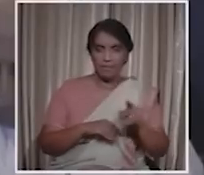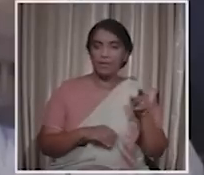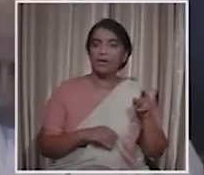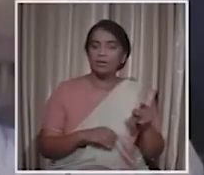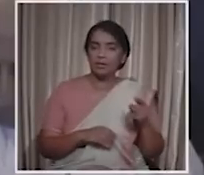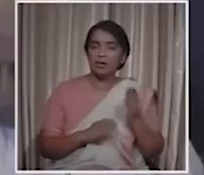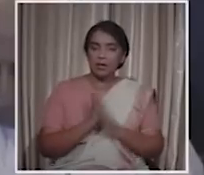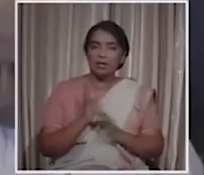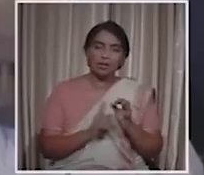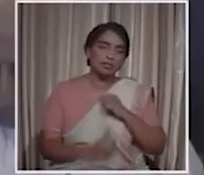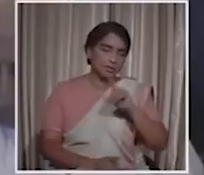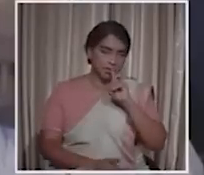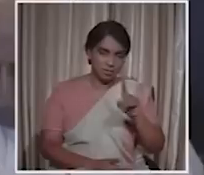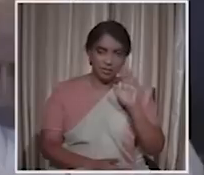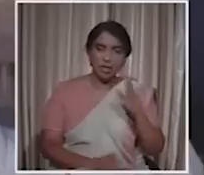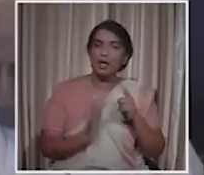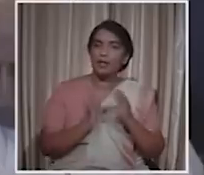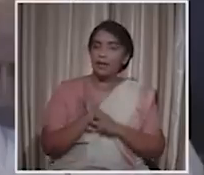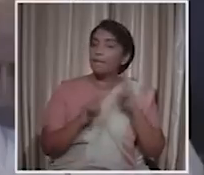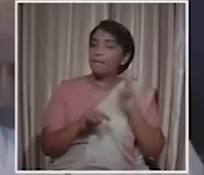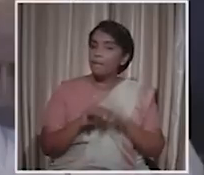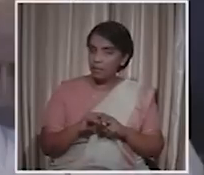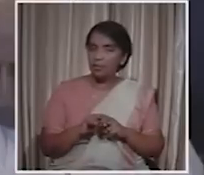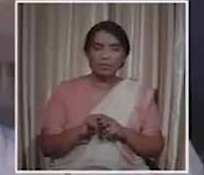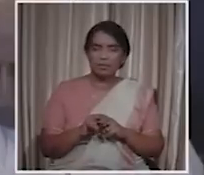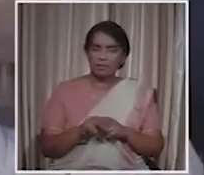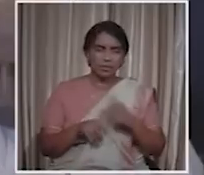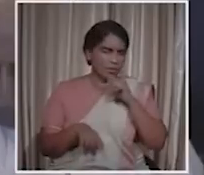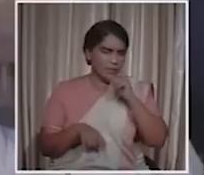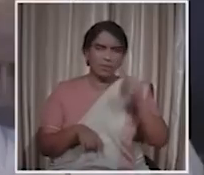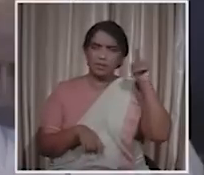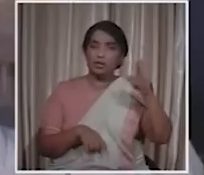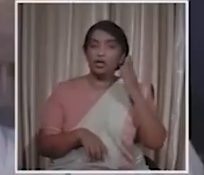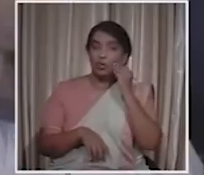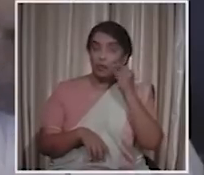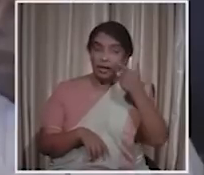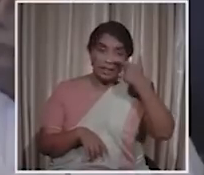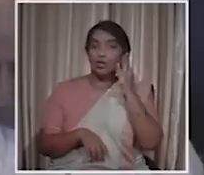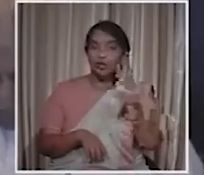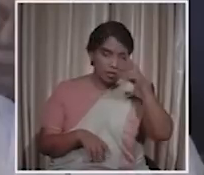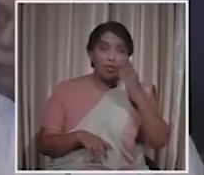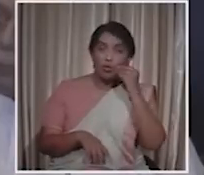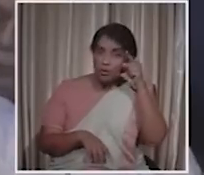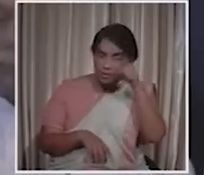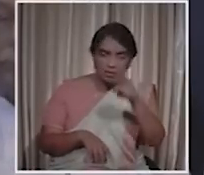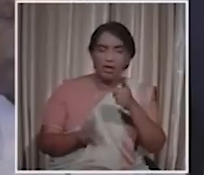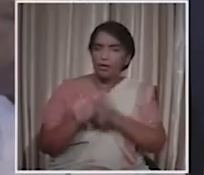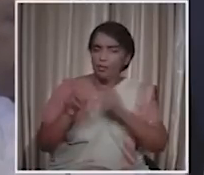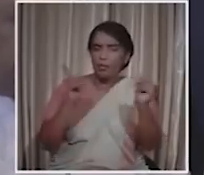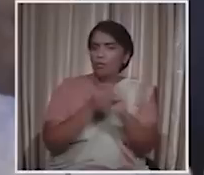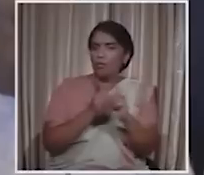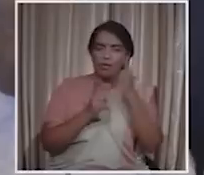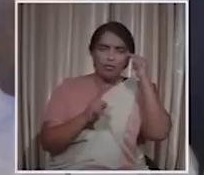මම මන්ත්‍රීතුමාට කියන්න කැමතියි IMF එක එක්ක කිසි අවස්ථාවක රුසියන් තෙල්වත් රුසියාවත් යුක්‍රේන් යුද්ධය